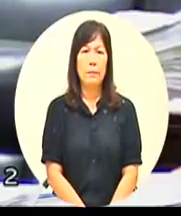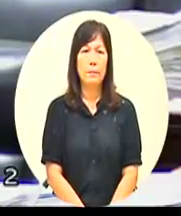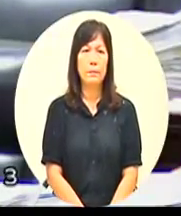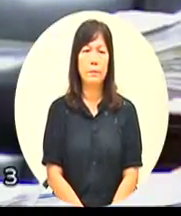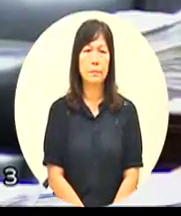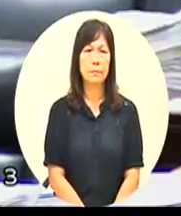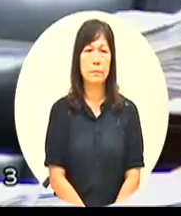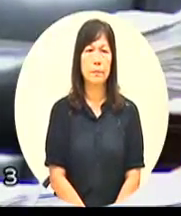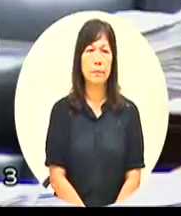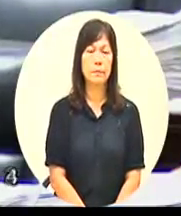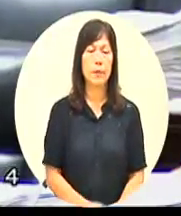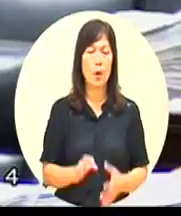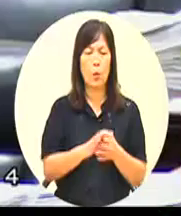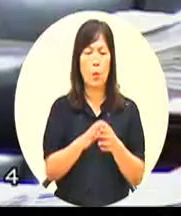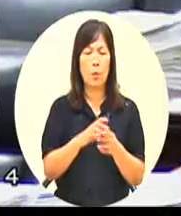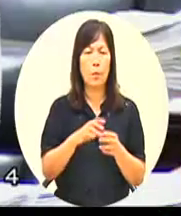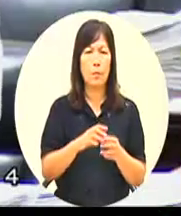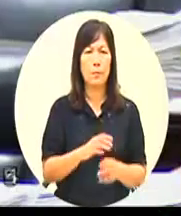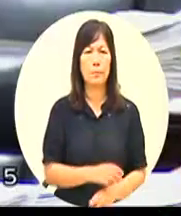有关于议员的。